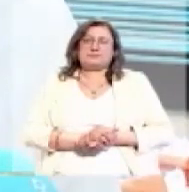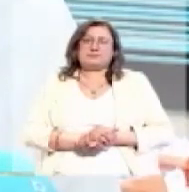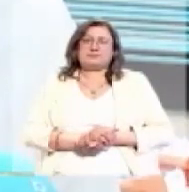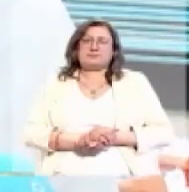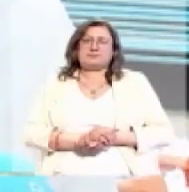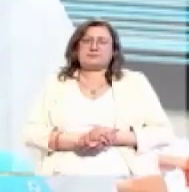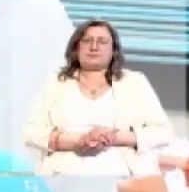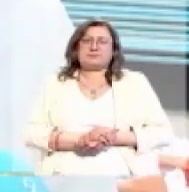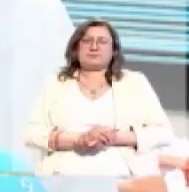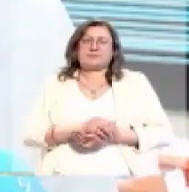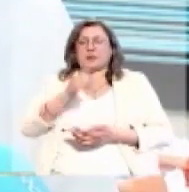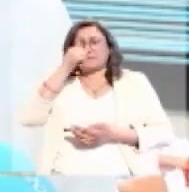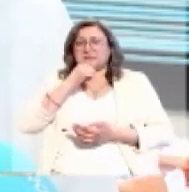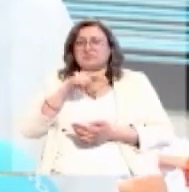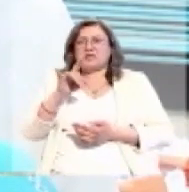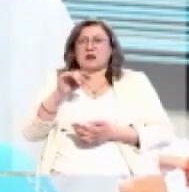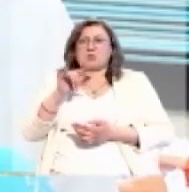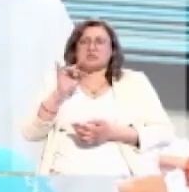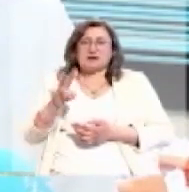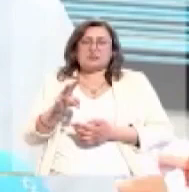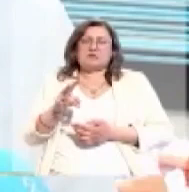мешітінің жамағаты және де жанашыр